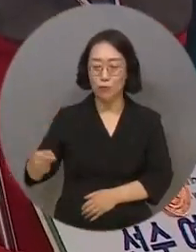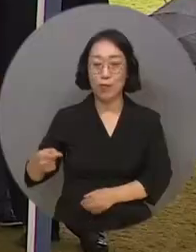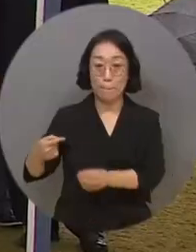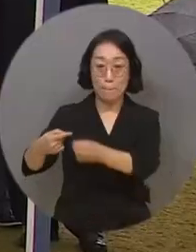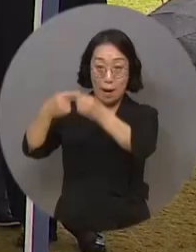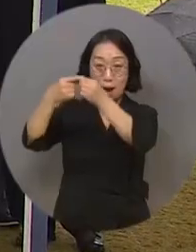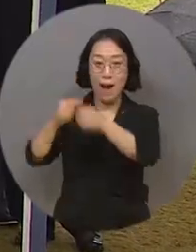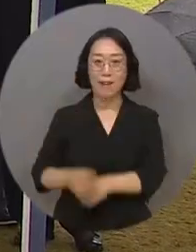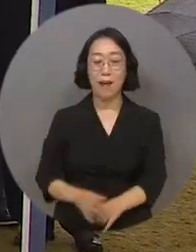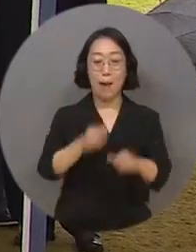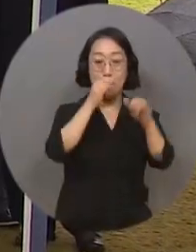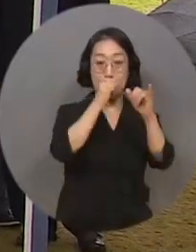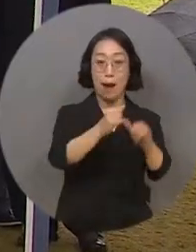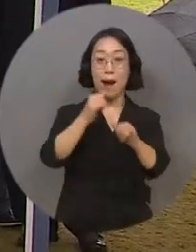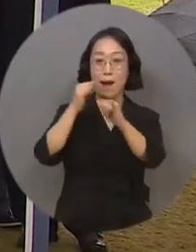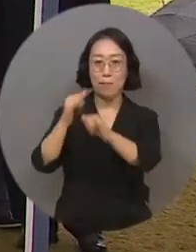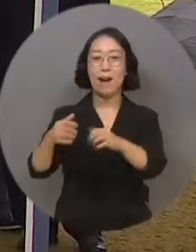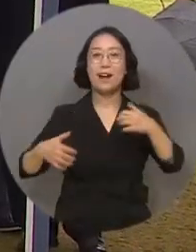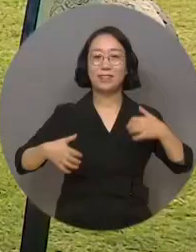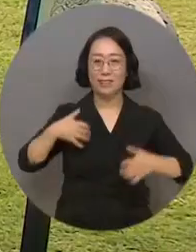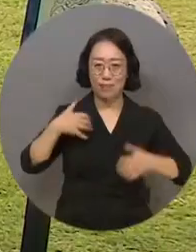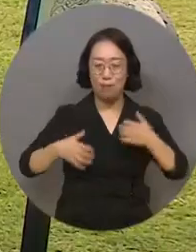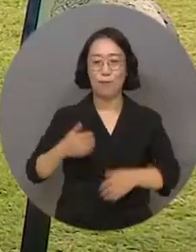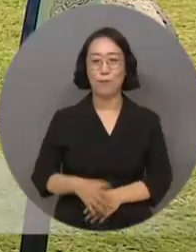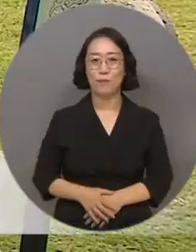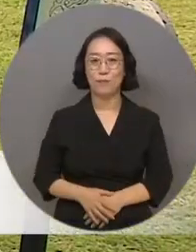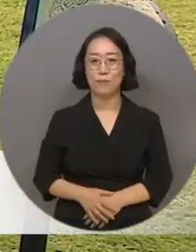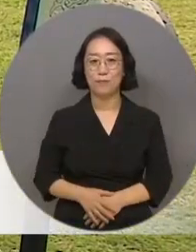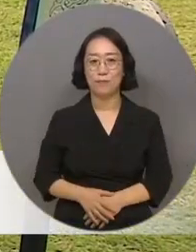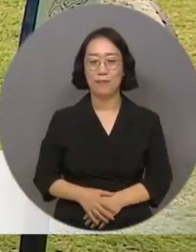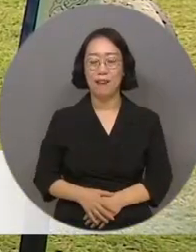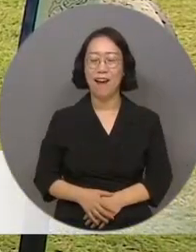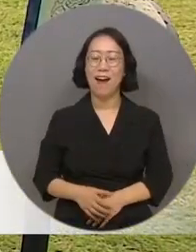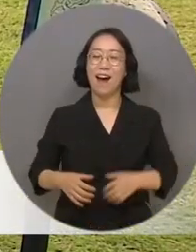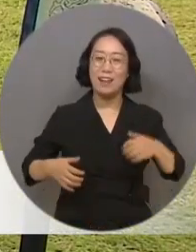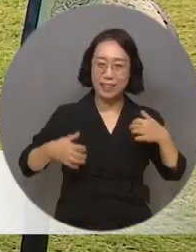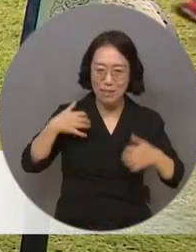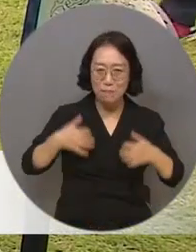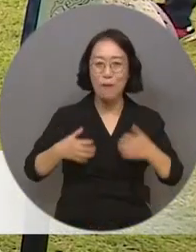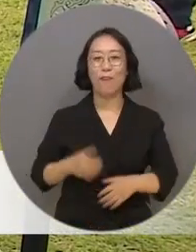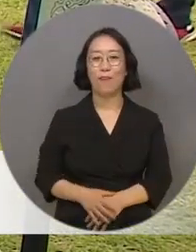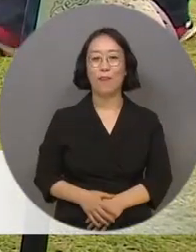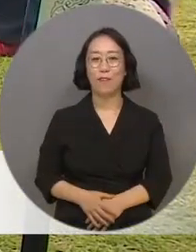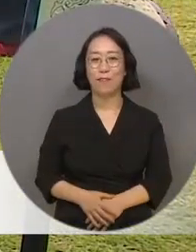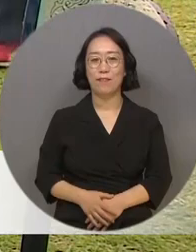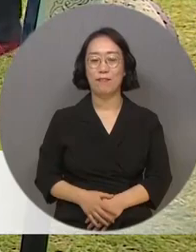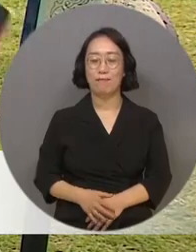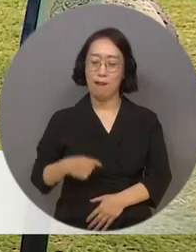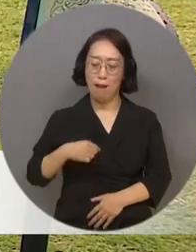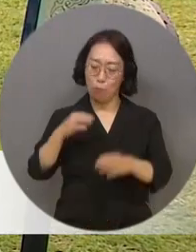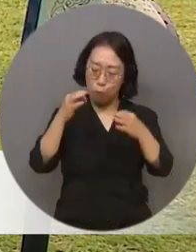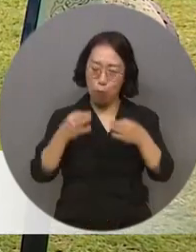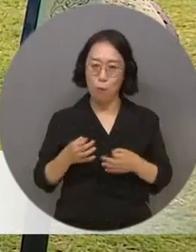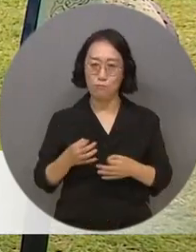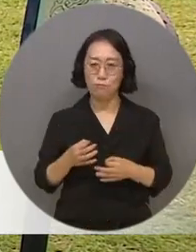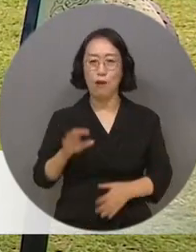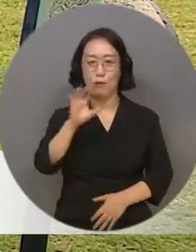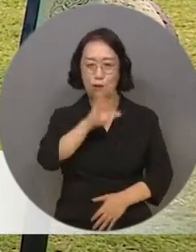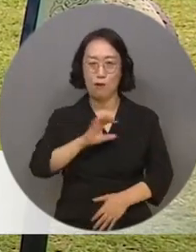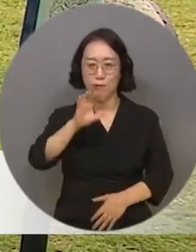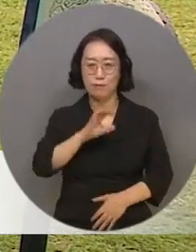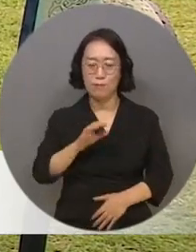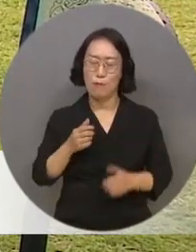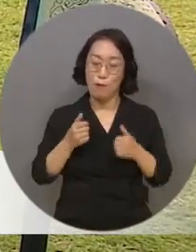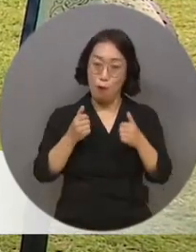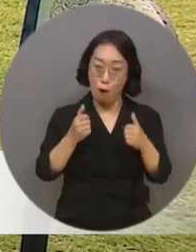등 수상의 영예를 안았습니다. 일단 기쁘고요. 또 나름대로 열심히 연습을 한